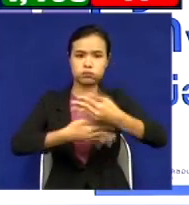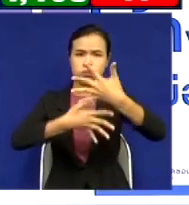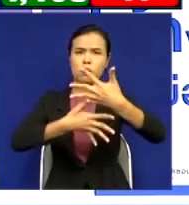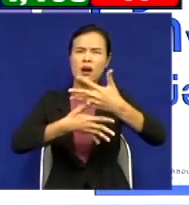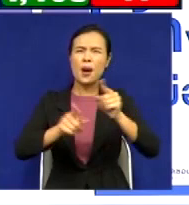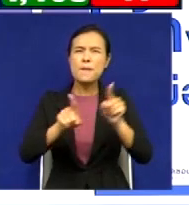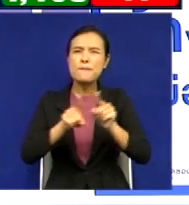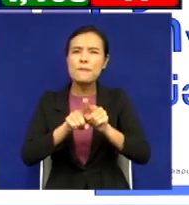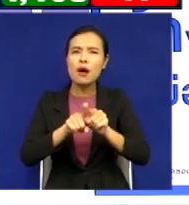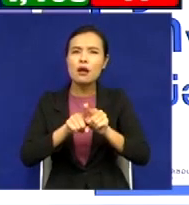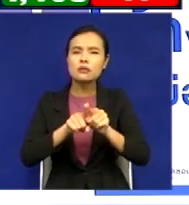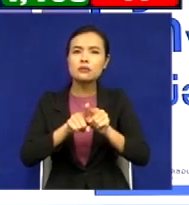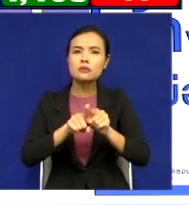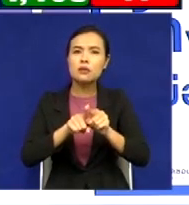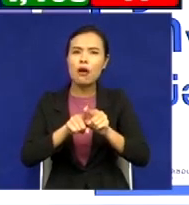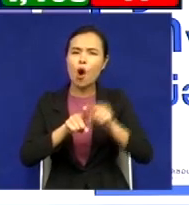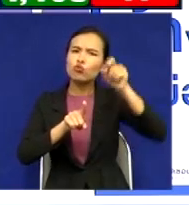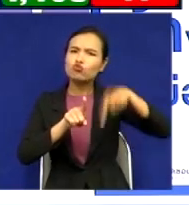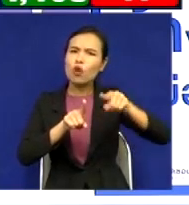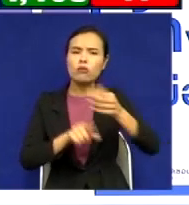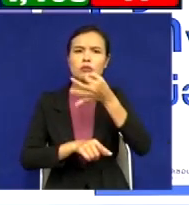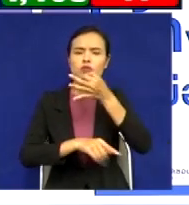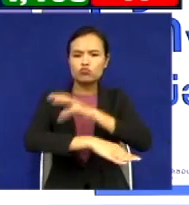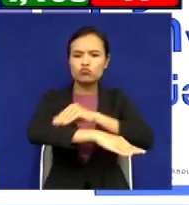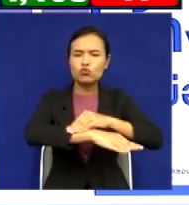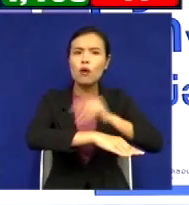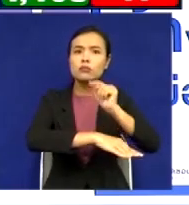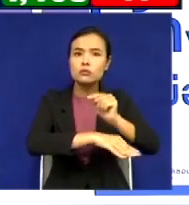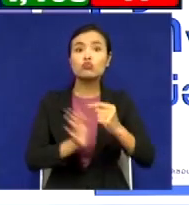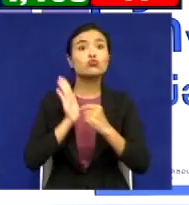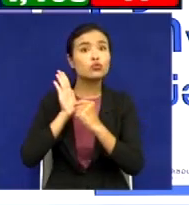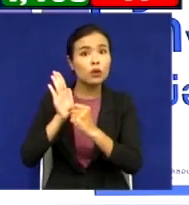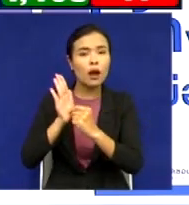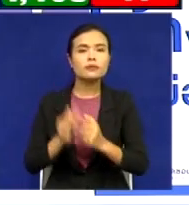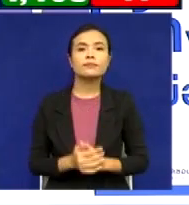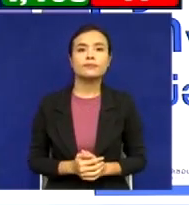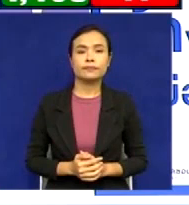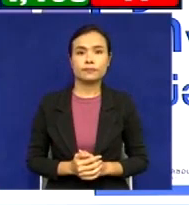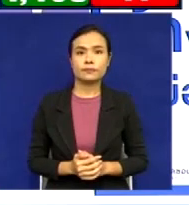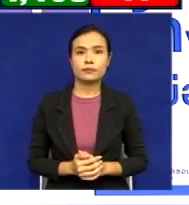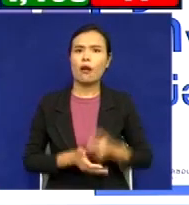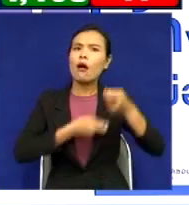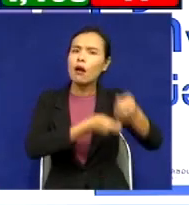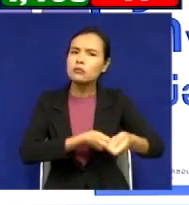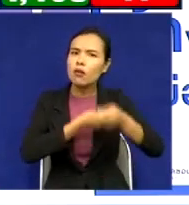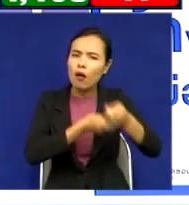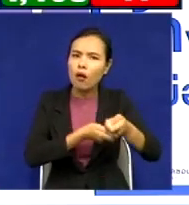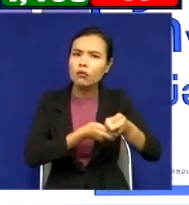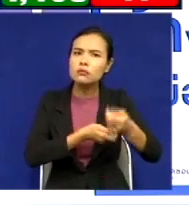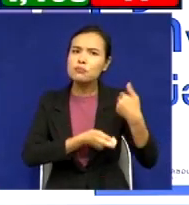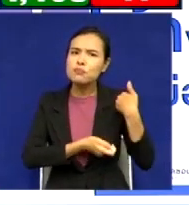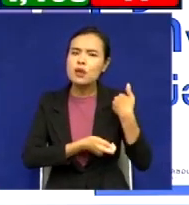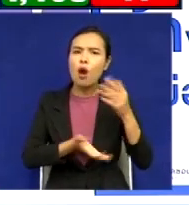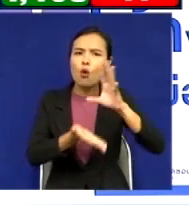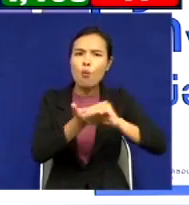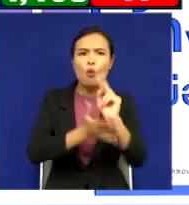นกับความเป็นวิชาชีพหมอนวดนี้นะครับเช่นเรื่องของการเป็นเกษตรกร2เรื่องของ